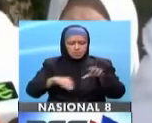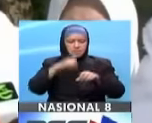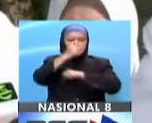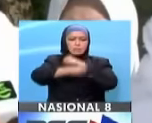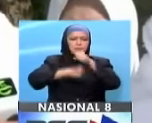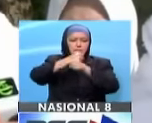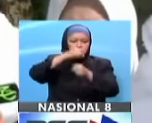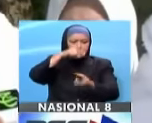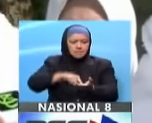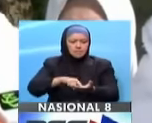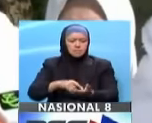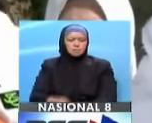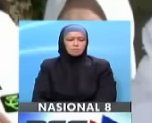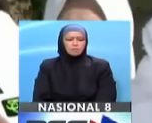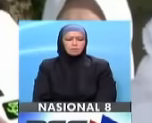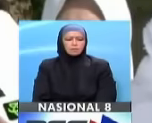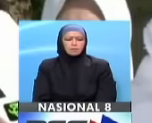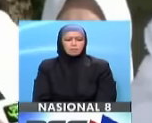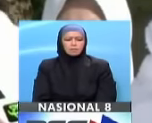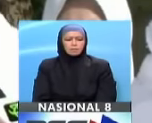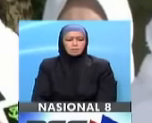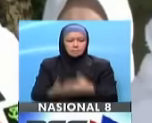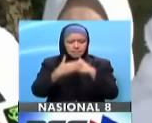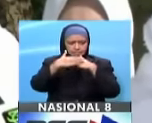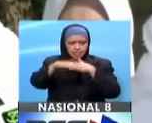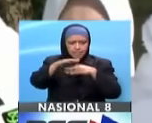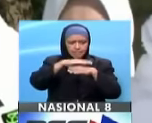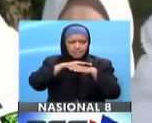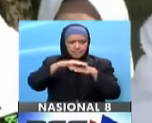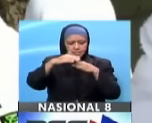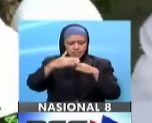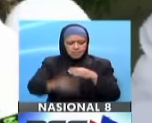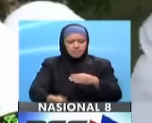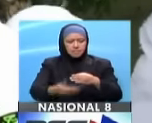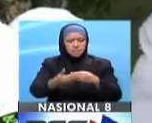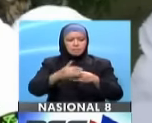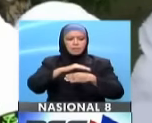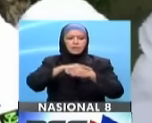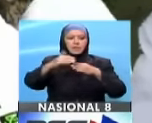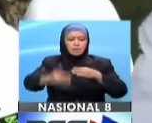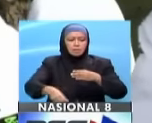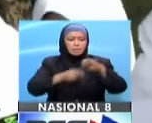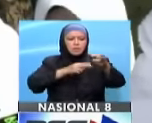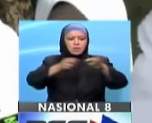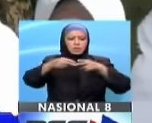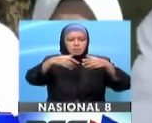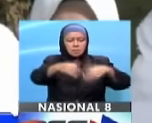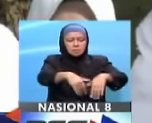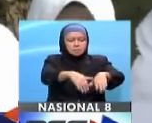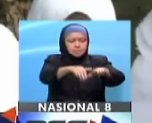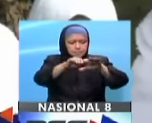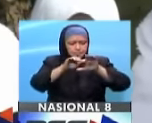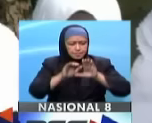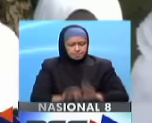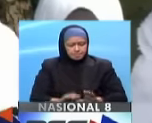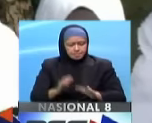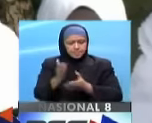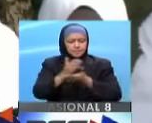Mereka telah diteruskan kita selesaikan pengumumian dan urusan jenazahnya. Alhamdulillah, pihak Tabung